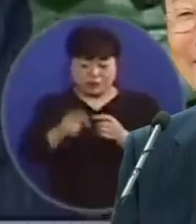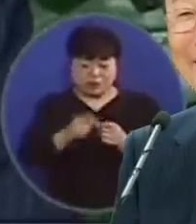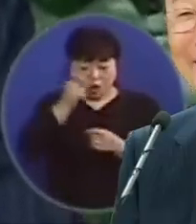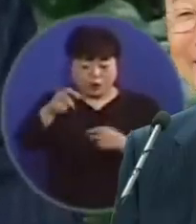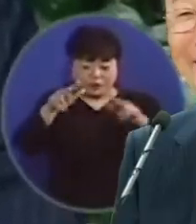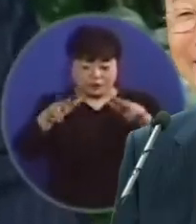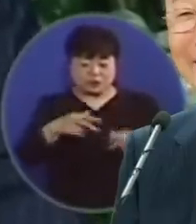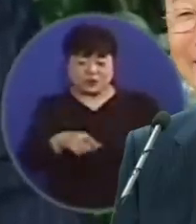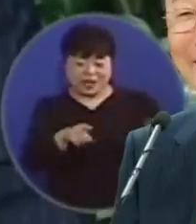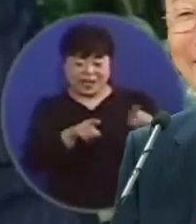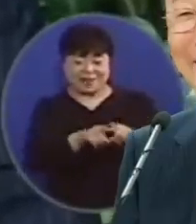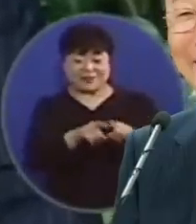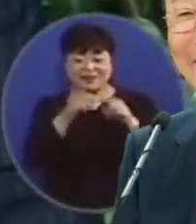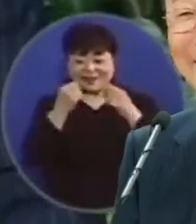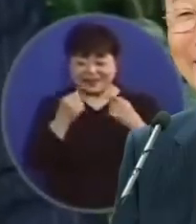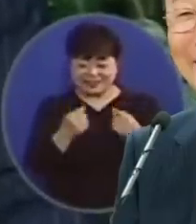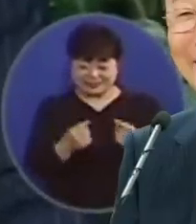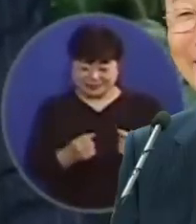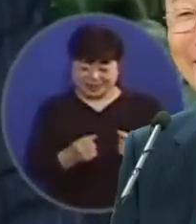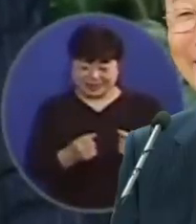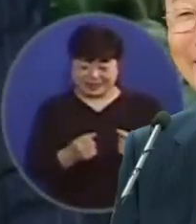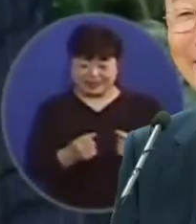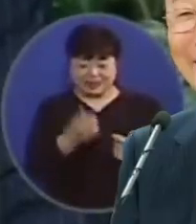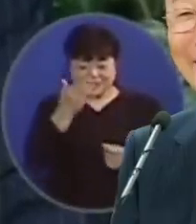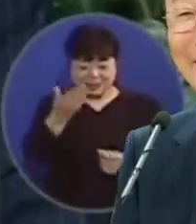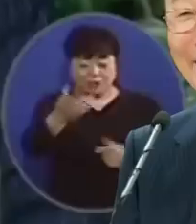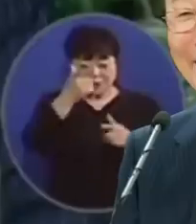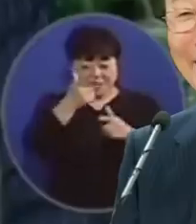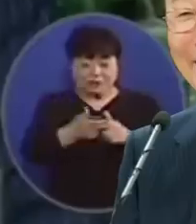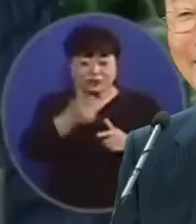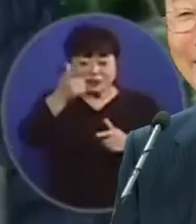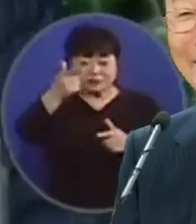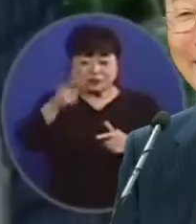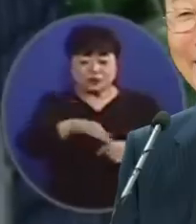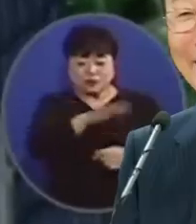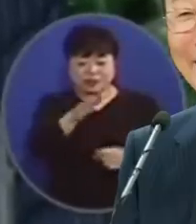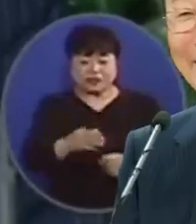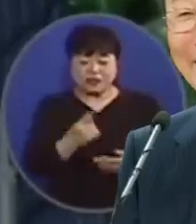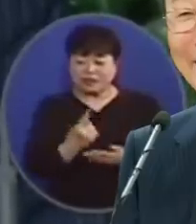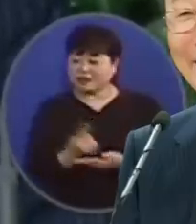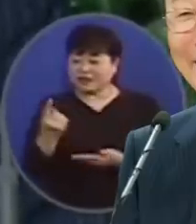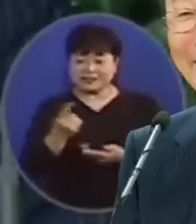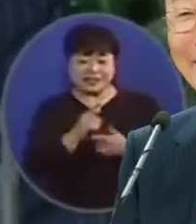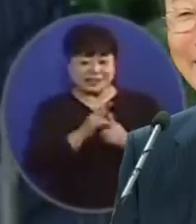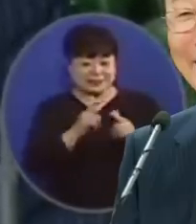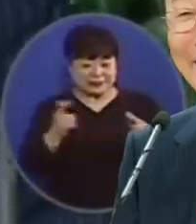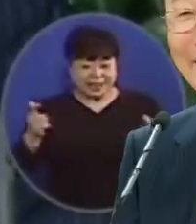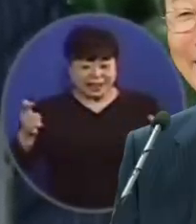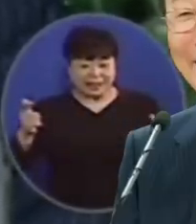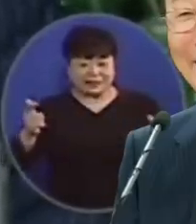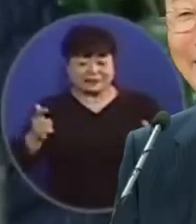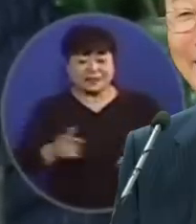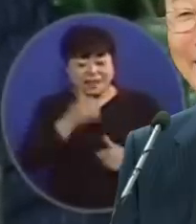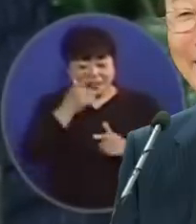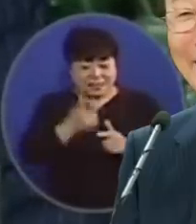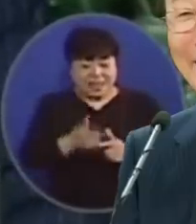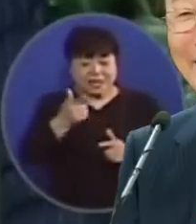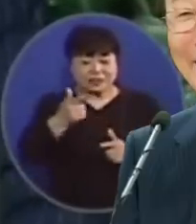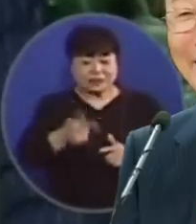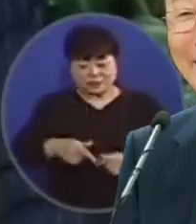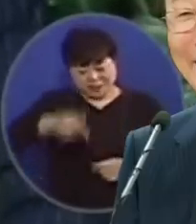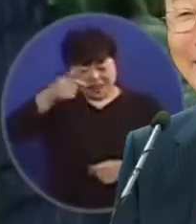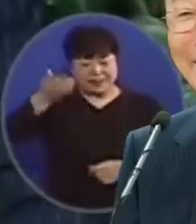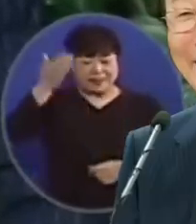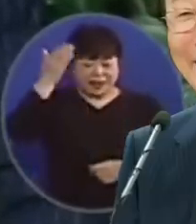지금 우리와 같이 계신 것입니다. 여러분, 예수님은 우리를 떠나서 계시지 않습니다. 예수님은